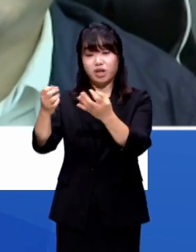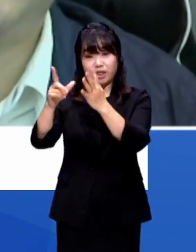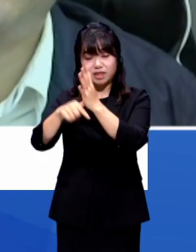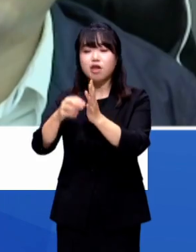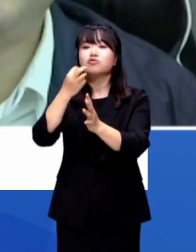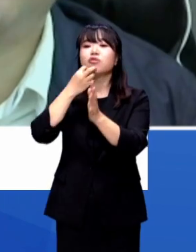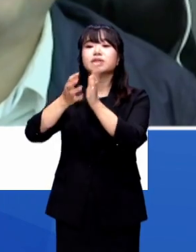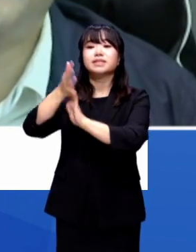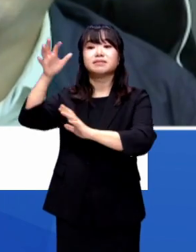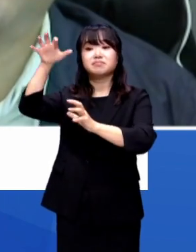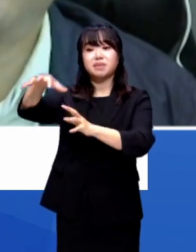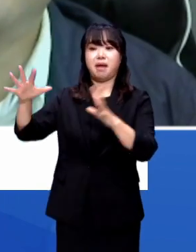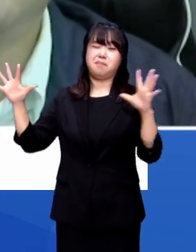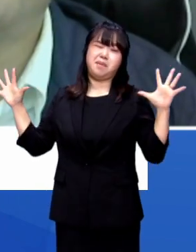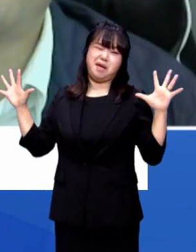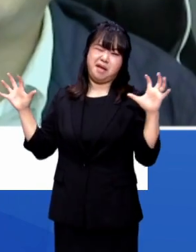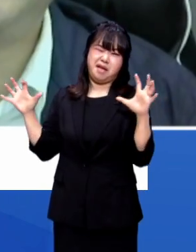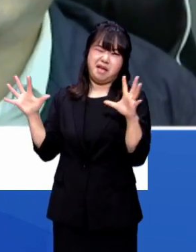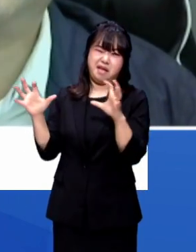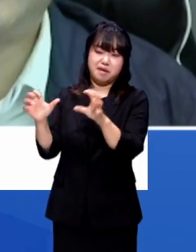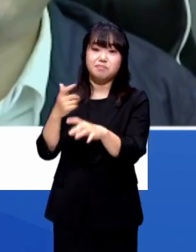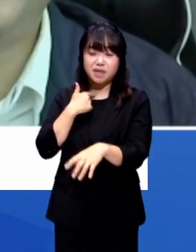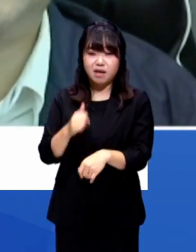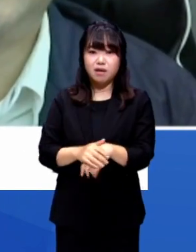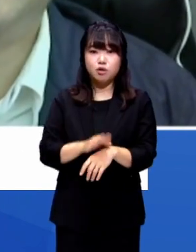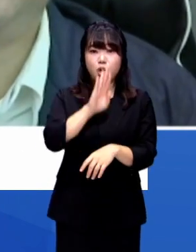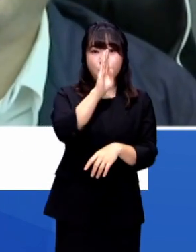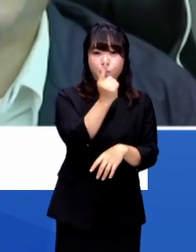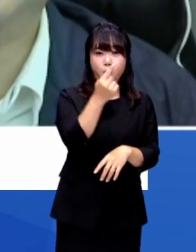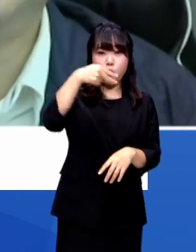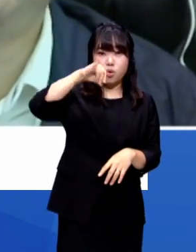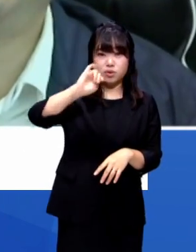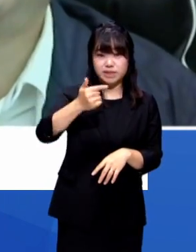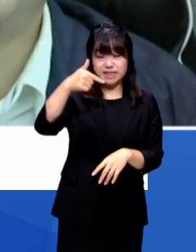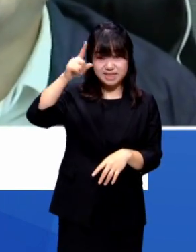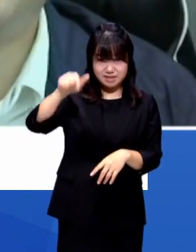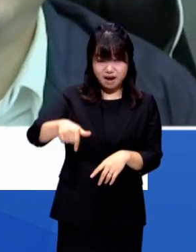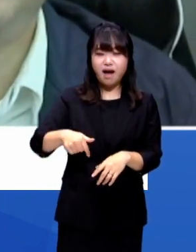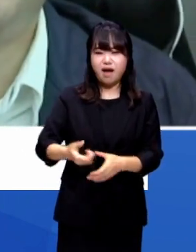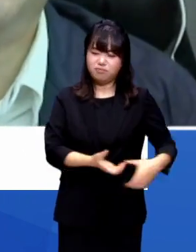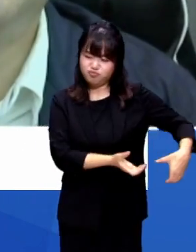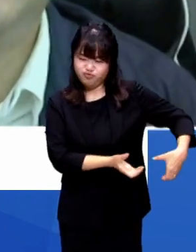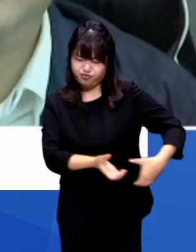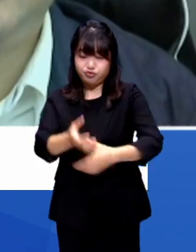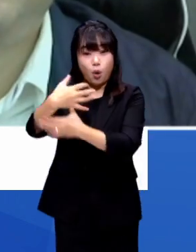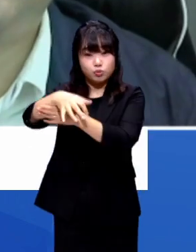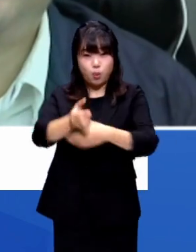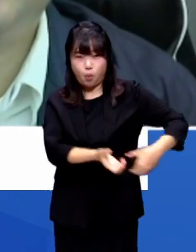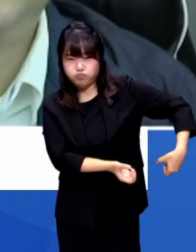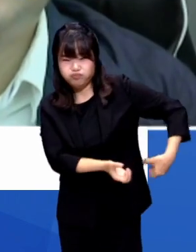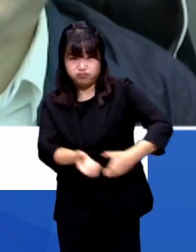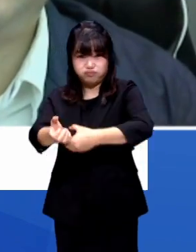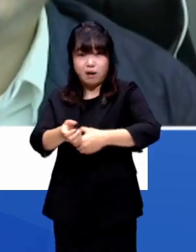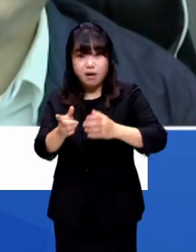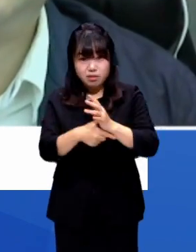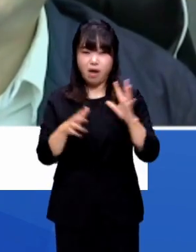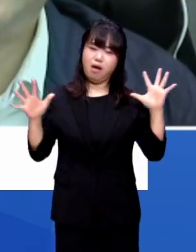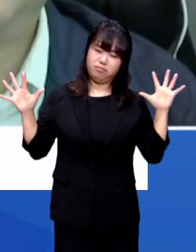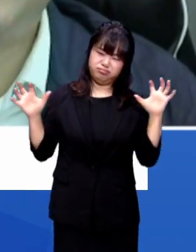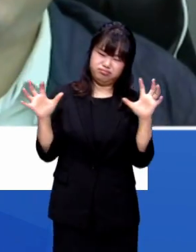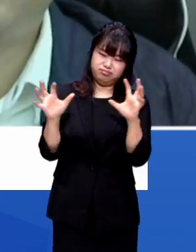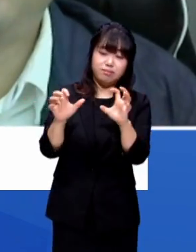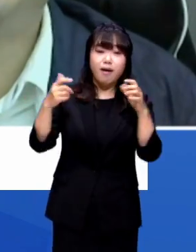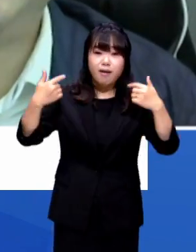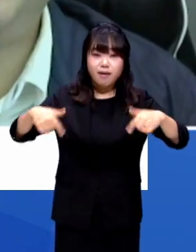서울 일대에서 모인 적도 많이 있었고 보신각 타종 행사에서도 많은 인구들이 모인 적이 있습니다. 물론